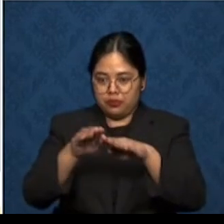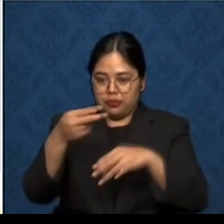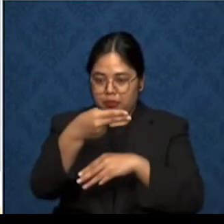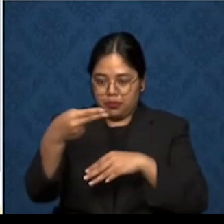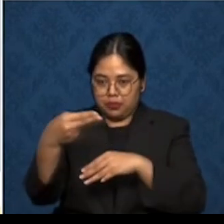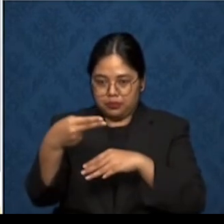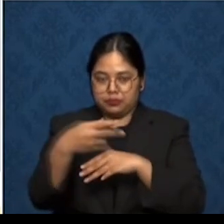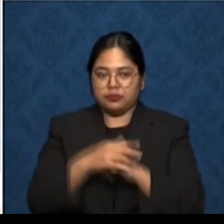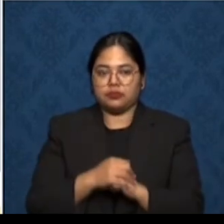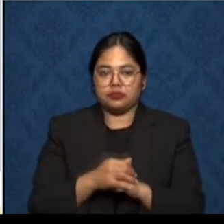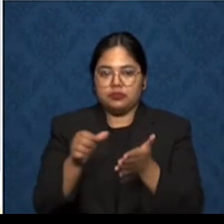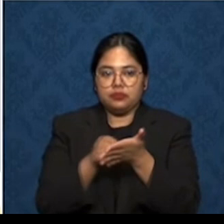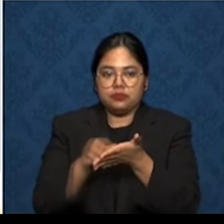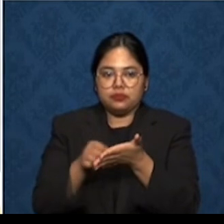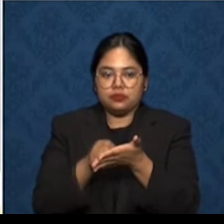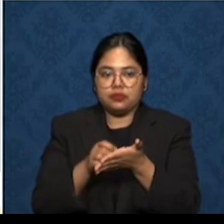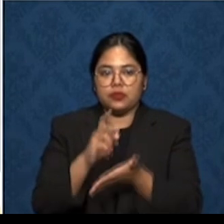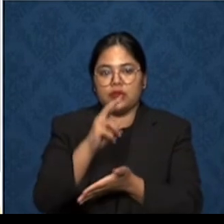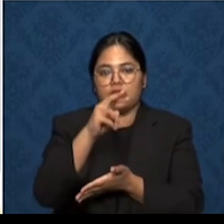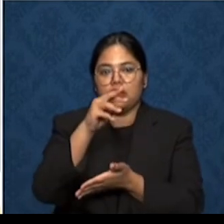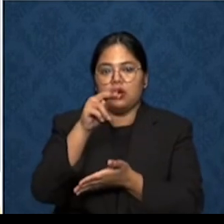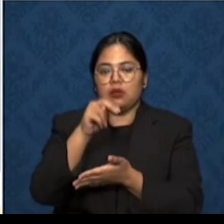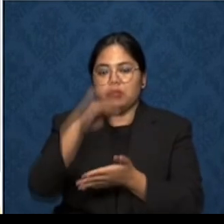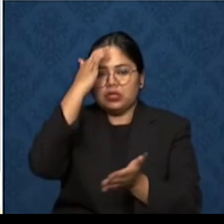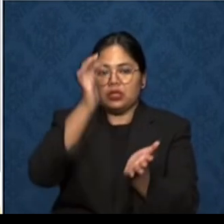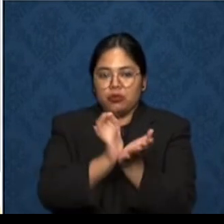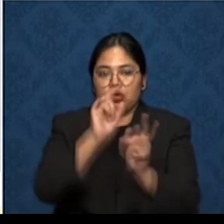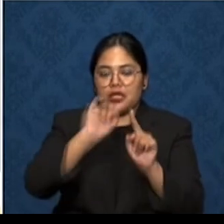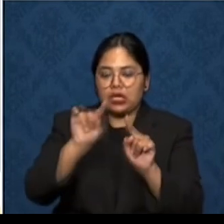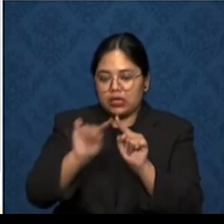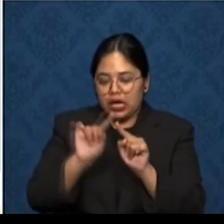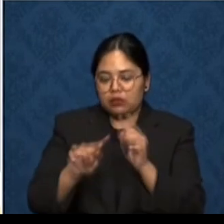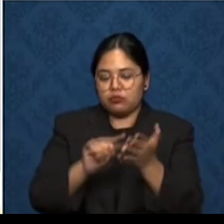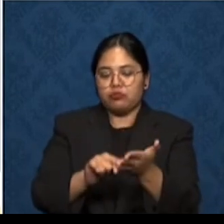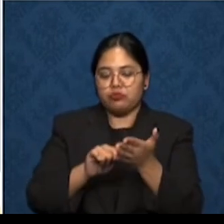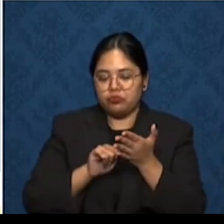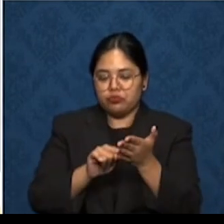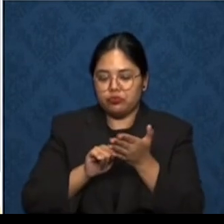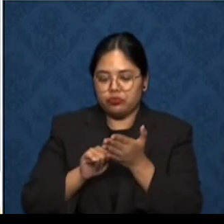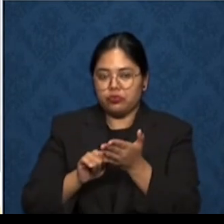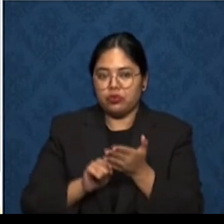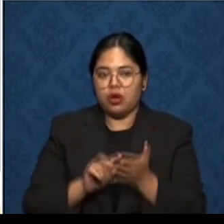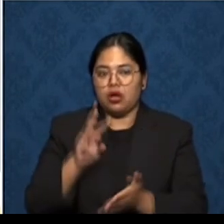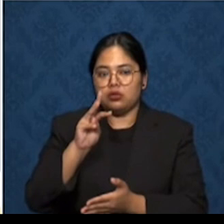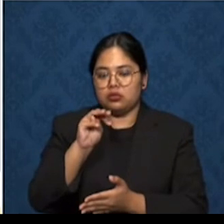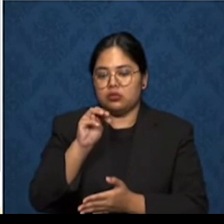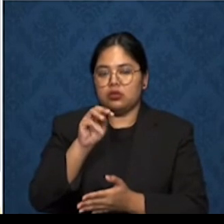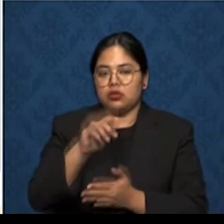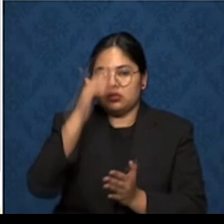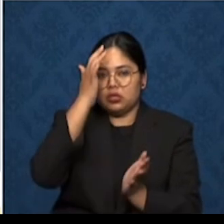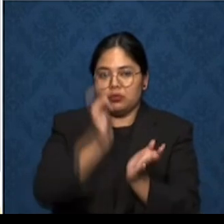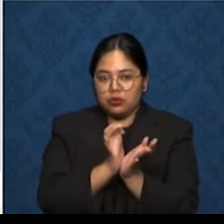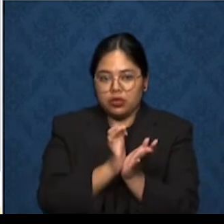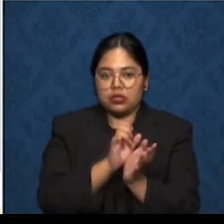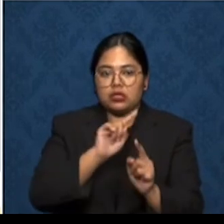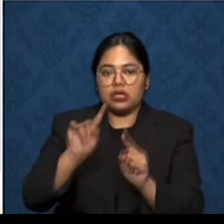ลาง สอนอท่าเรือทางดวสองงามรงวิฐาน สอนอพระขนง สอนอทางด tripod 1มัคงเปนออไปไม่ได้คร